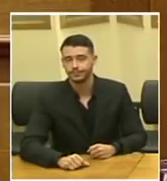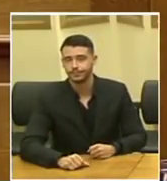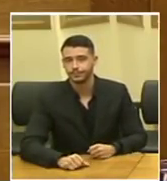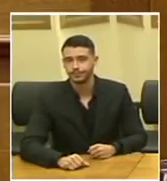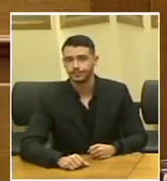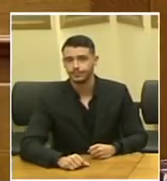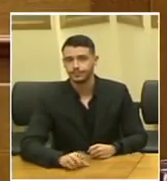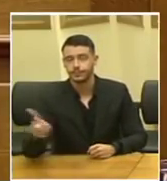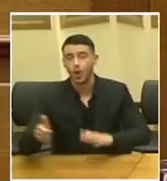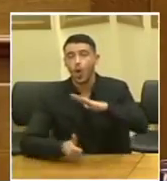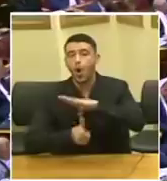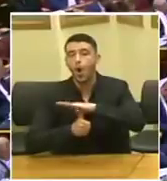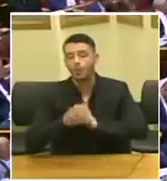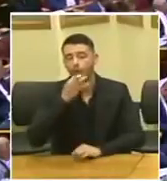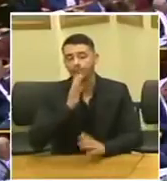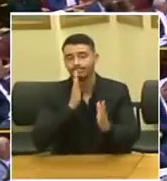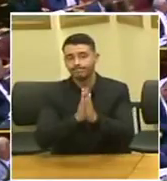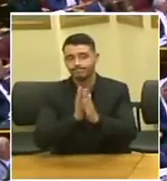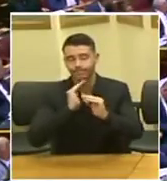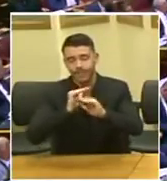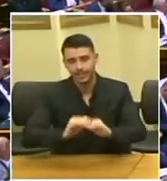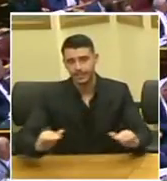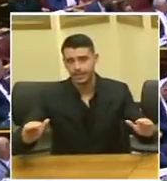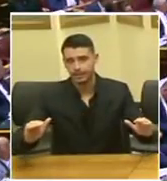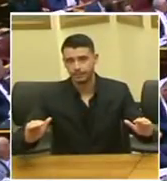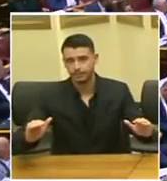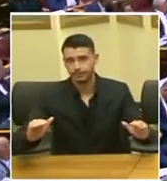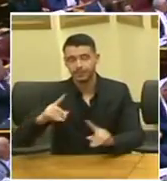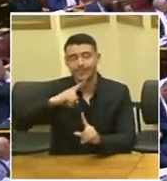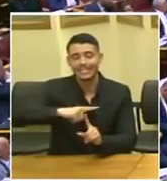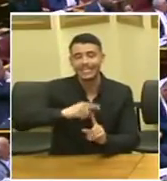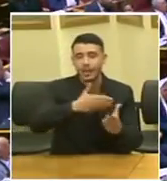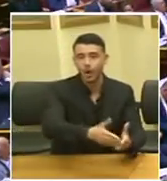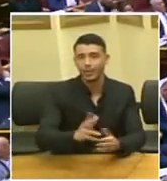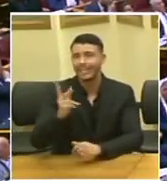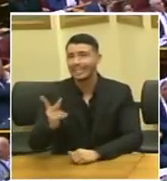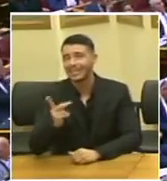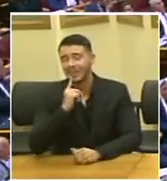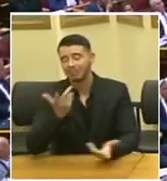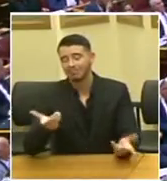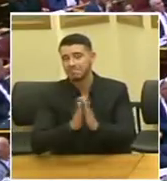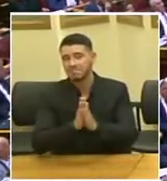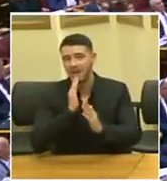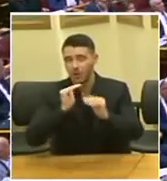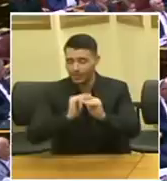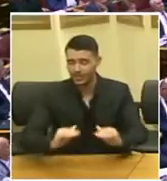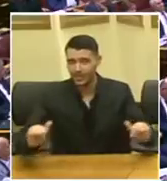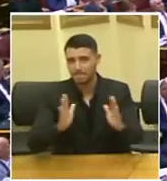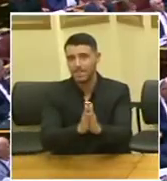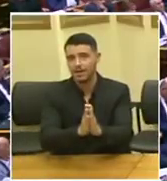Παρακαλώ, κάντε ησυχία εκεί. Κύριε Τσιρόνη, κύριε Κικίλια, θα με αναγκάζετε να λέω ονόματα. Εγώ έχω σας μια παρακαλώ.